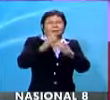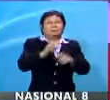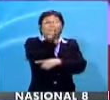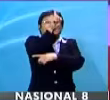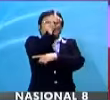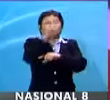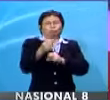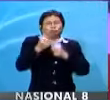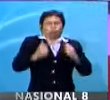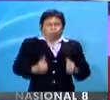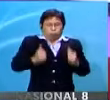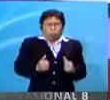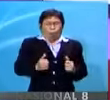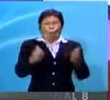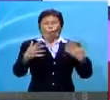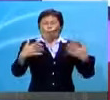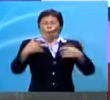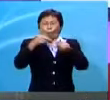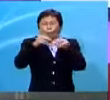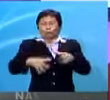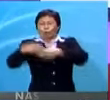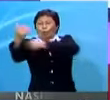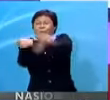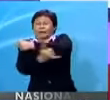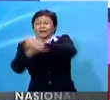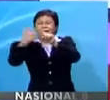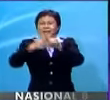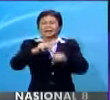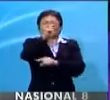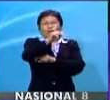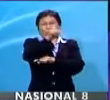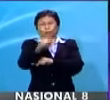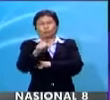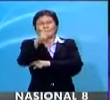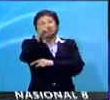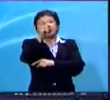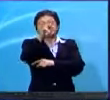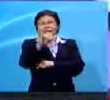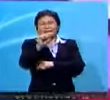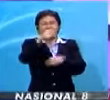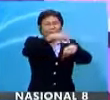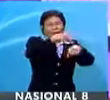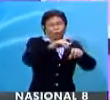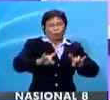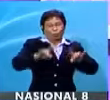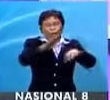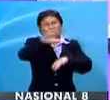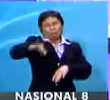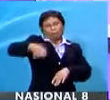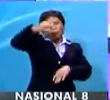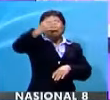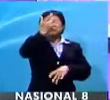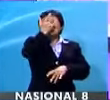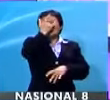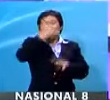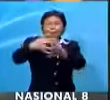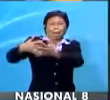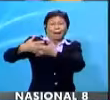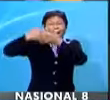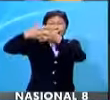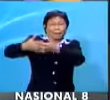Lumpur turut mendapat sambutan hangat peserta luar negara termasuk dari New Zealand Kenya Filipina Australia Perancis Jerman Amerika